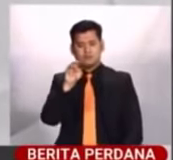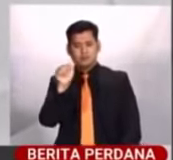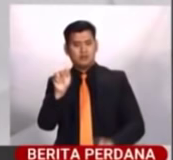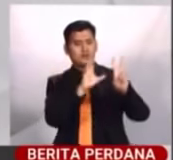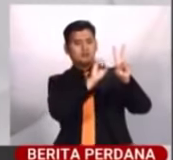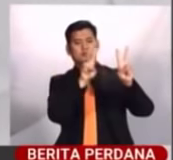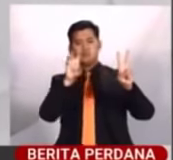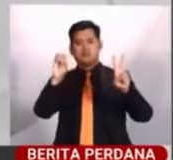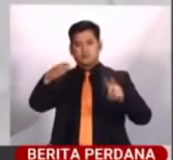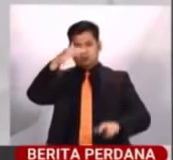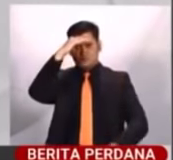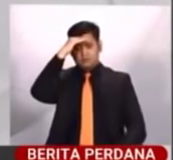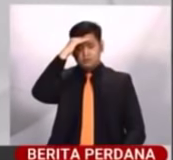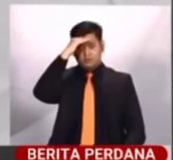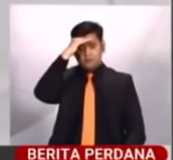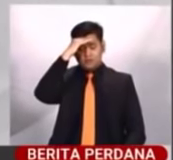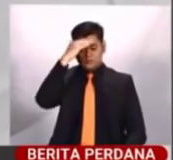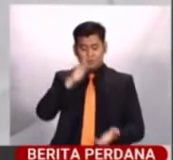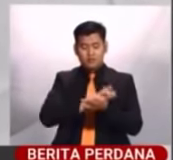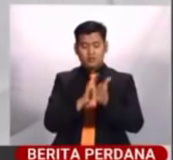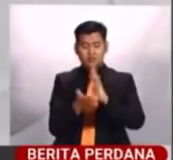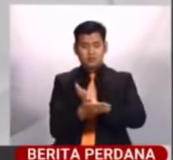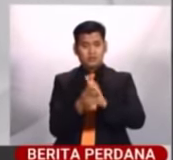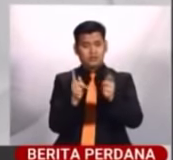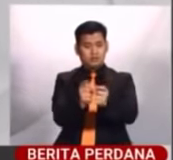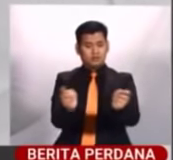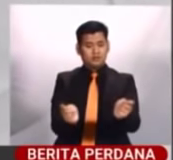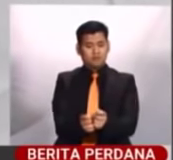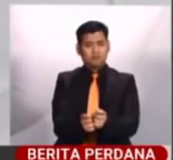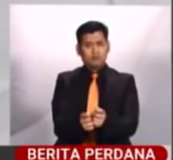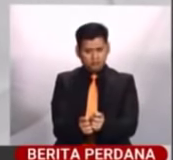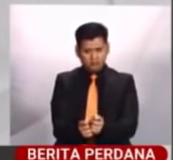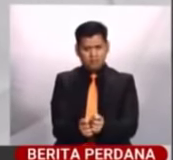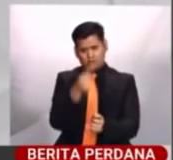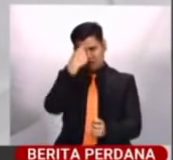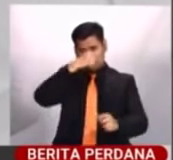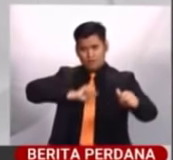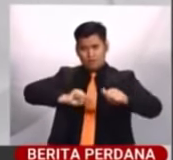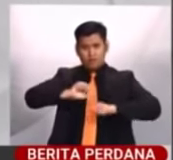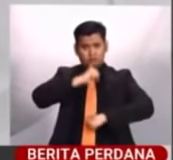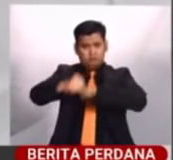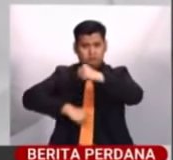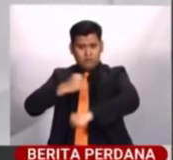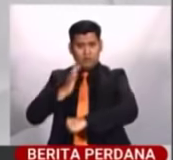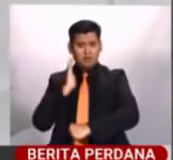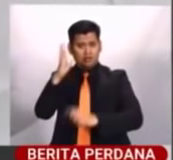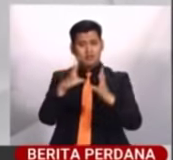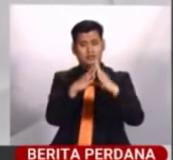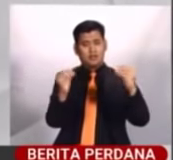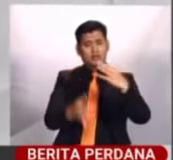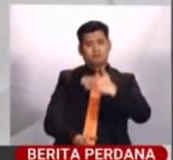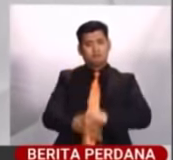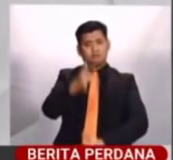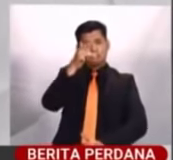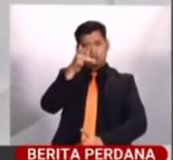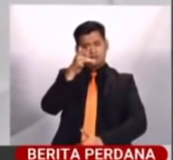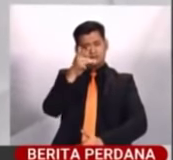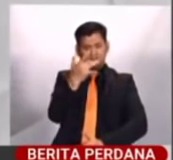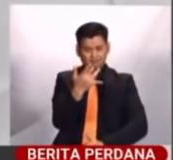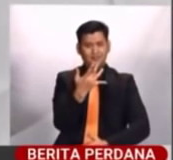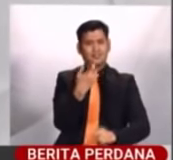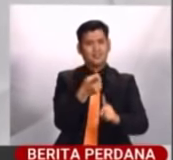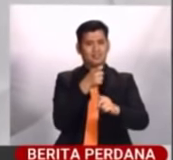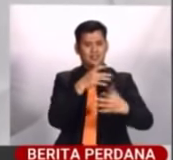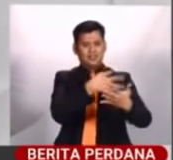di Johor, Velodrome Johor yang akan menjadi tempat atau venue bagi acara berbasikal dijangka siap lebih awal daripada